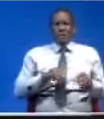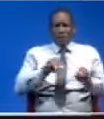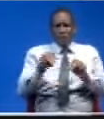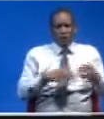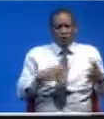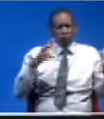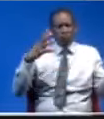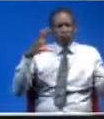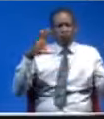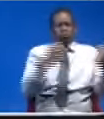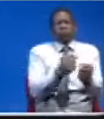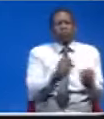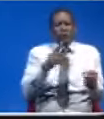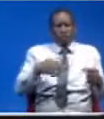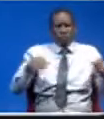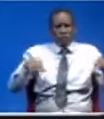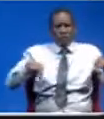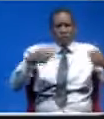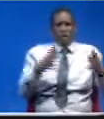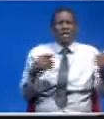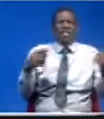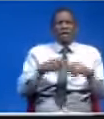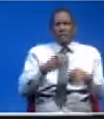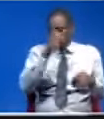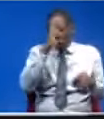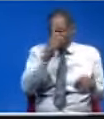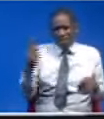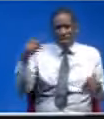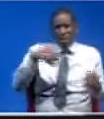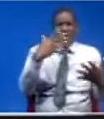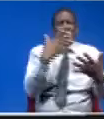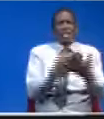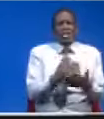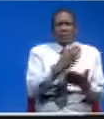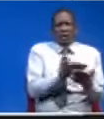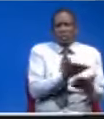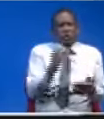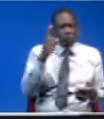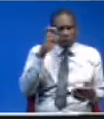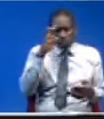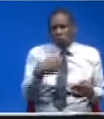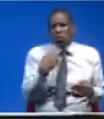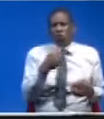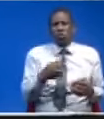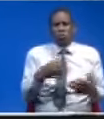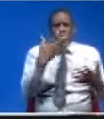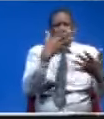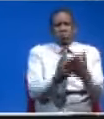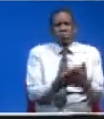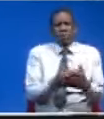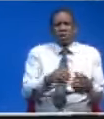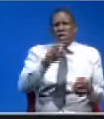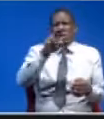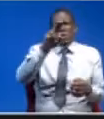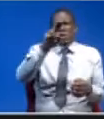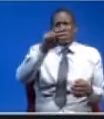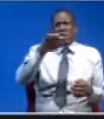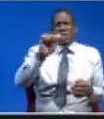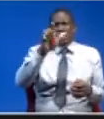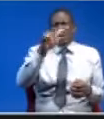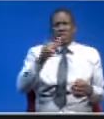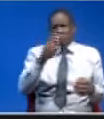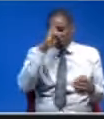wrestle down one of his attackers until police on patrol arrived and arrested some of the suspects who were detained at Nyali police station.